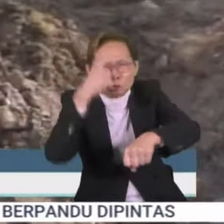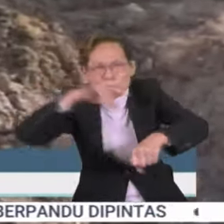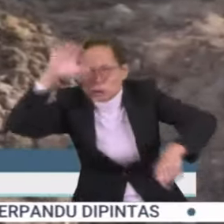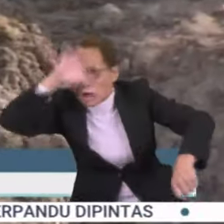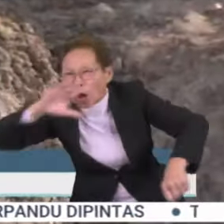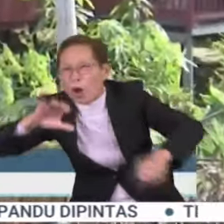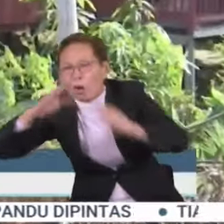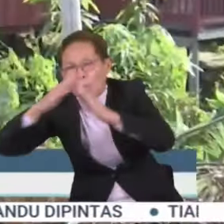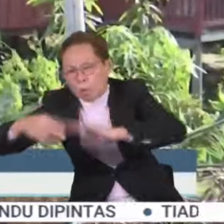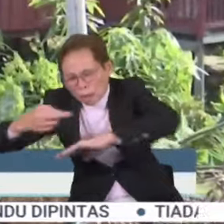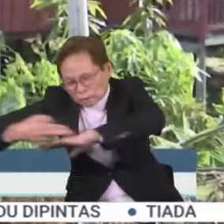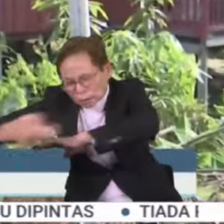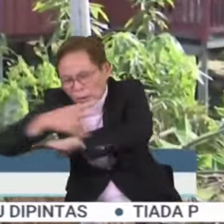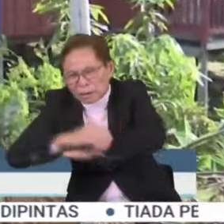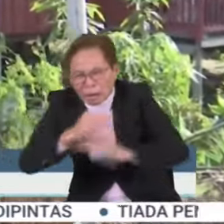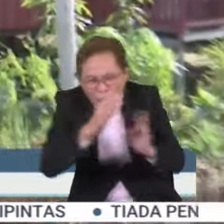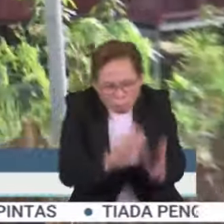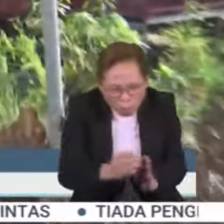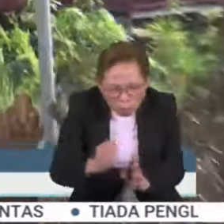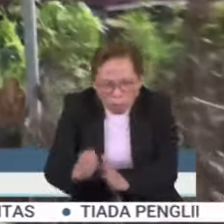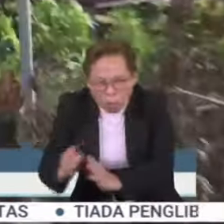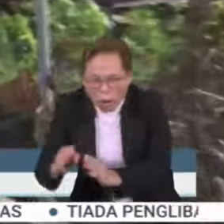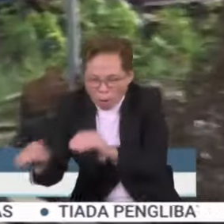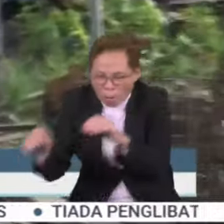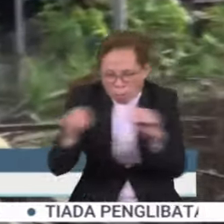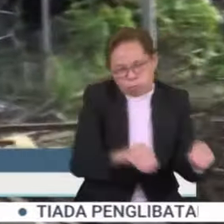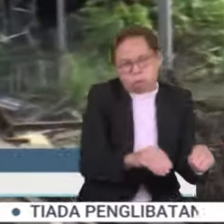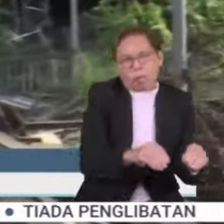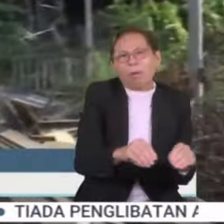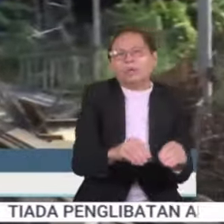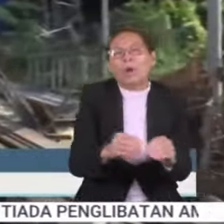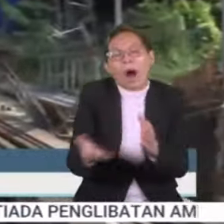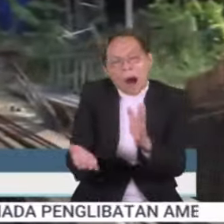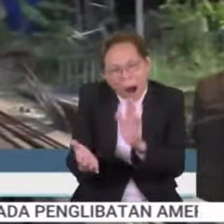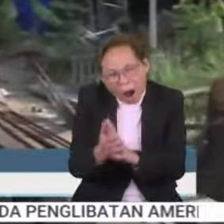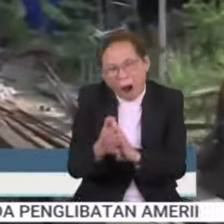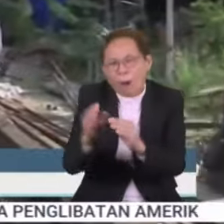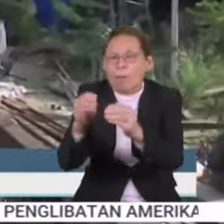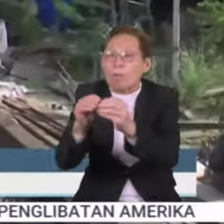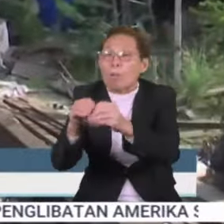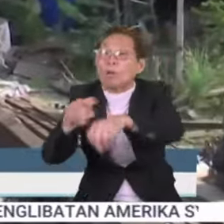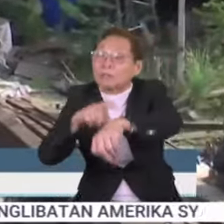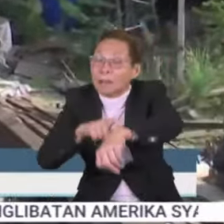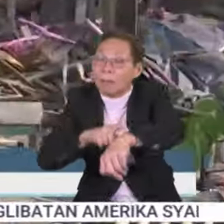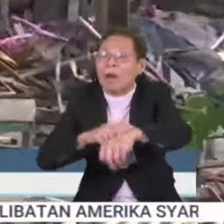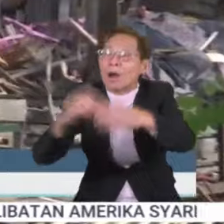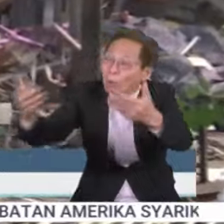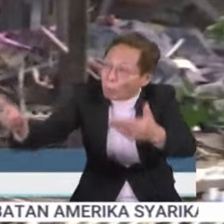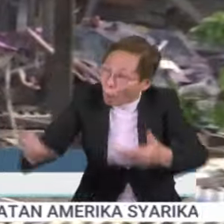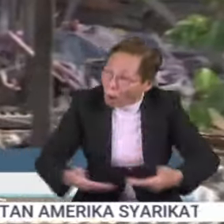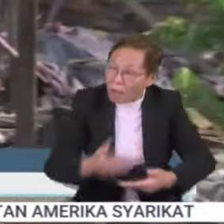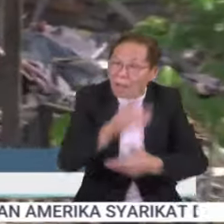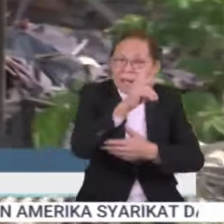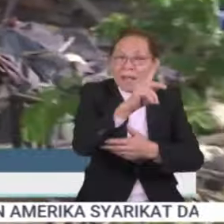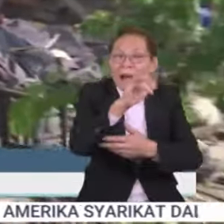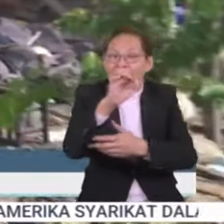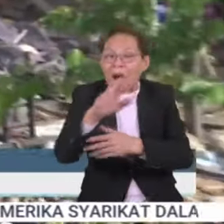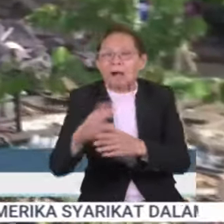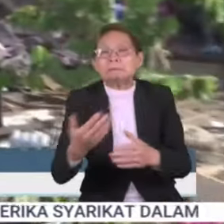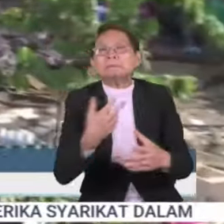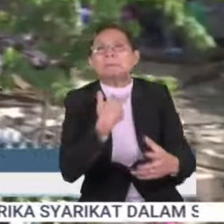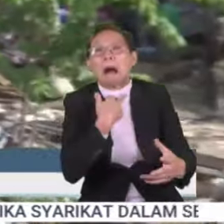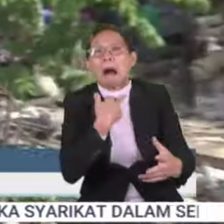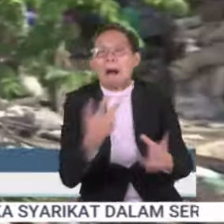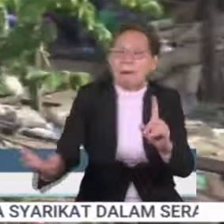mencari rumah sewa dan mengatur proses perpindahan di samping itu pihaknya turut mengalu-alukan kir terjejas